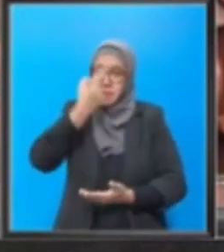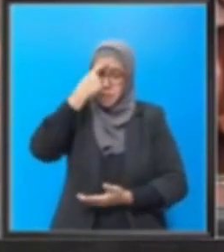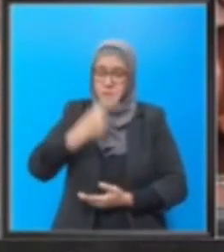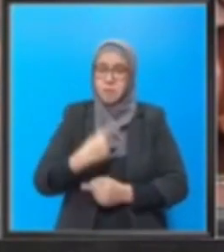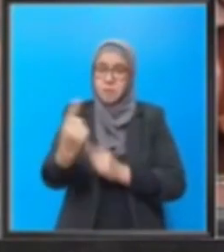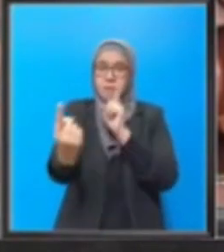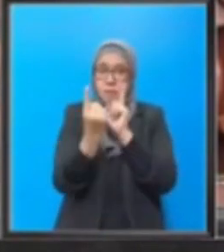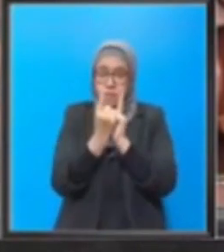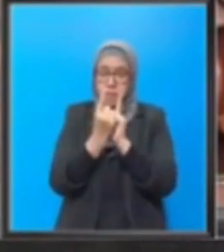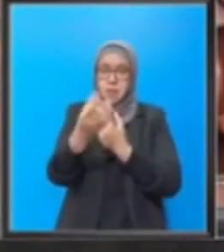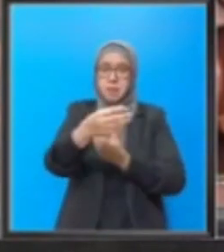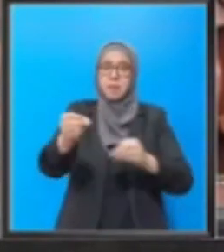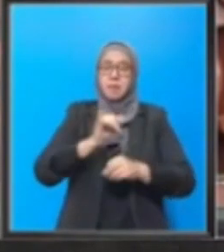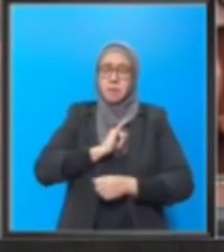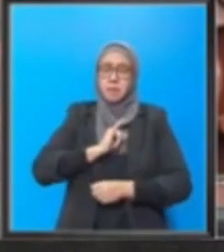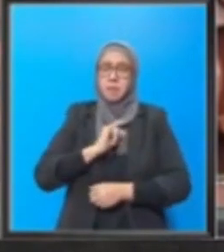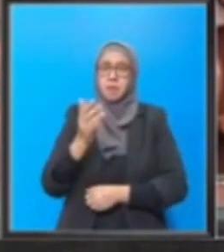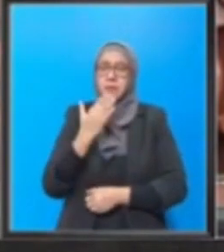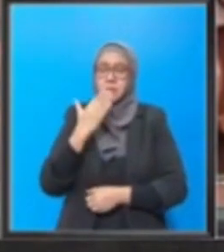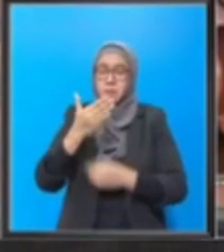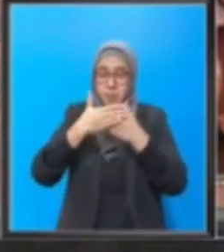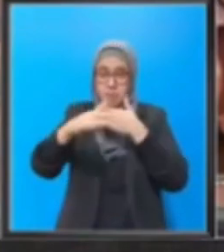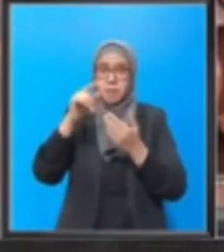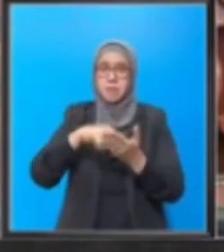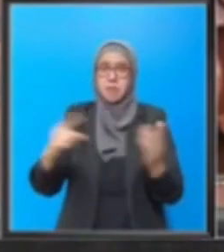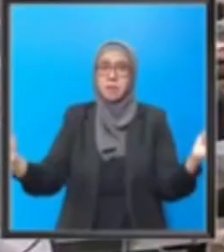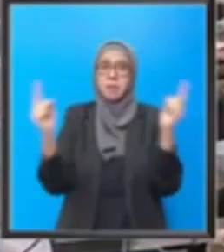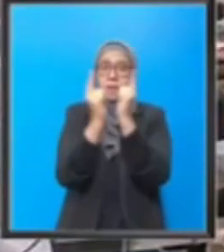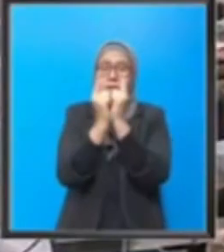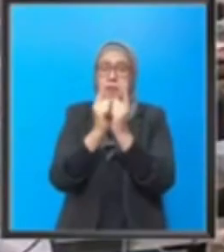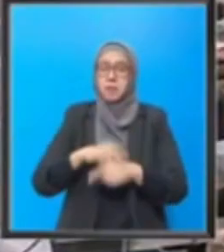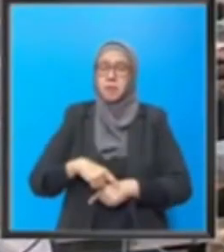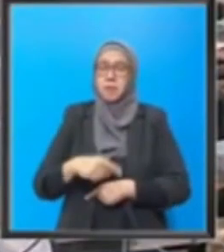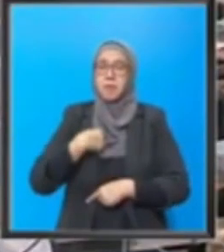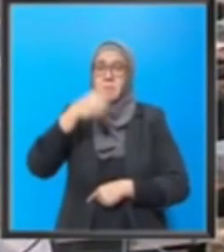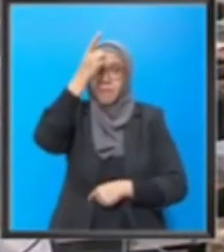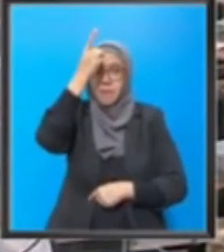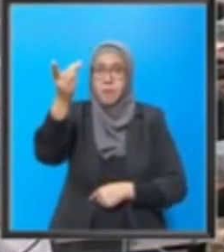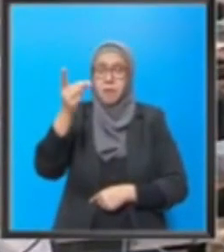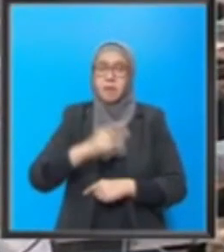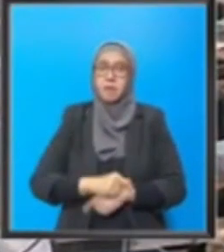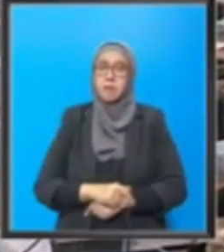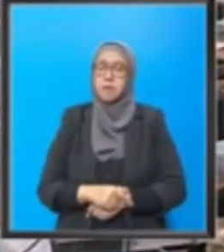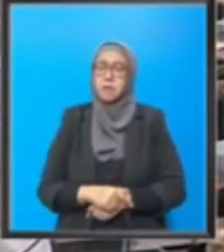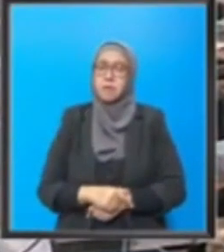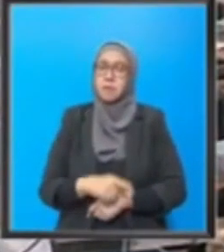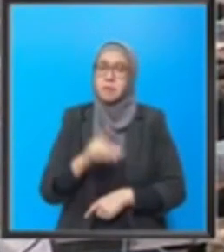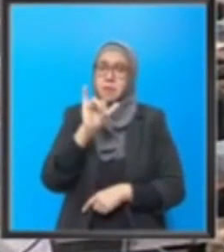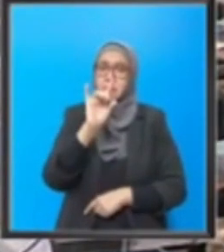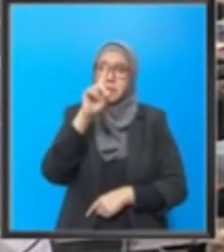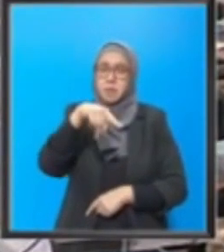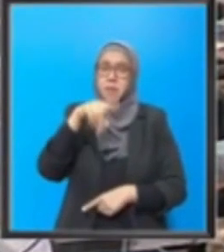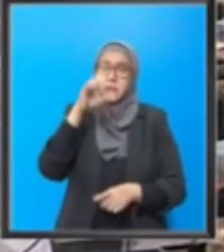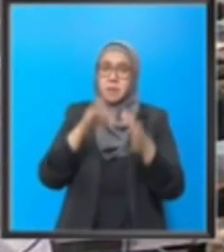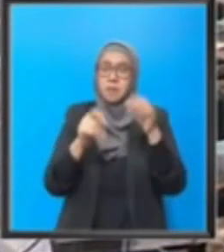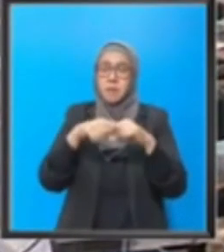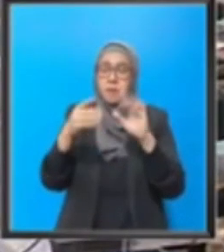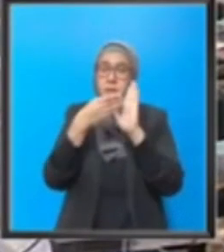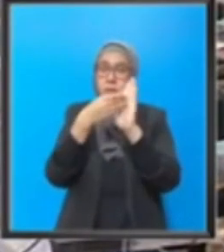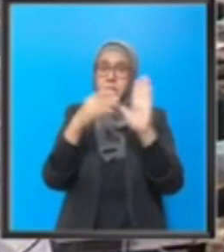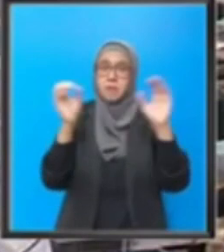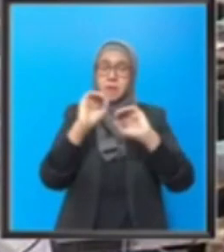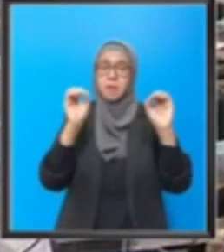menyuruh yang tentu speaker speaker Kepong di Mahkamah kalau Tante bukti yang Goki tegang